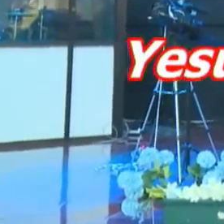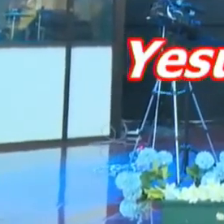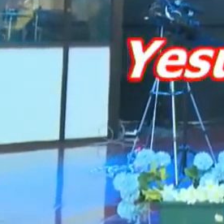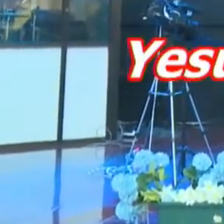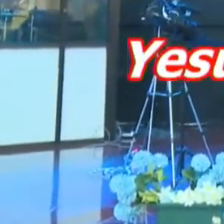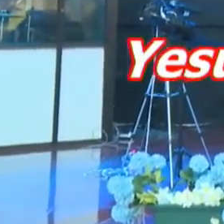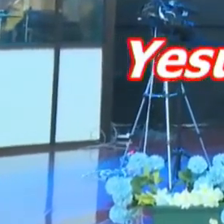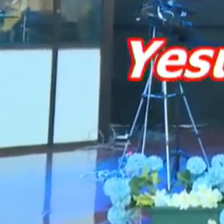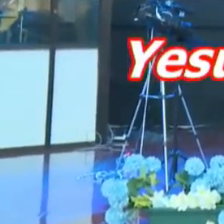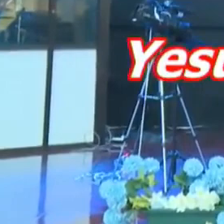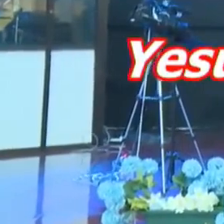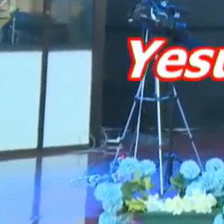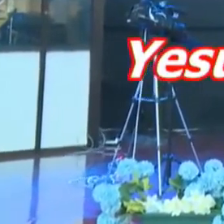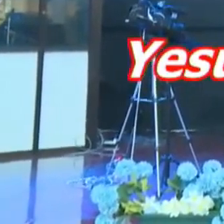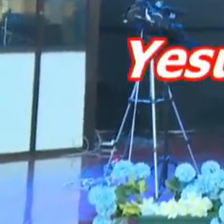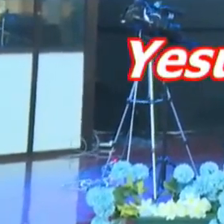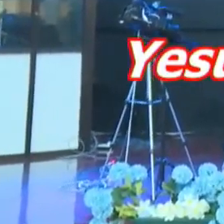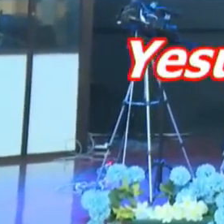banyak